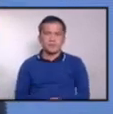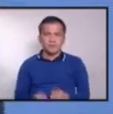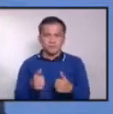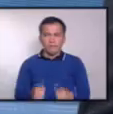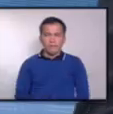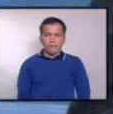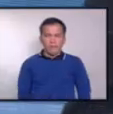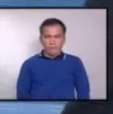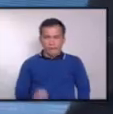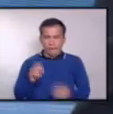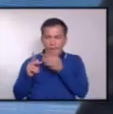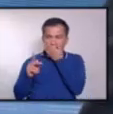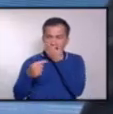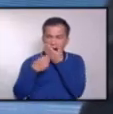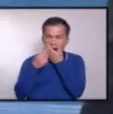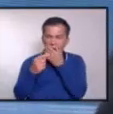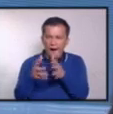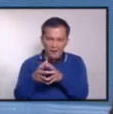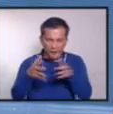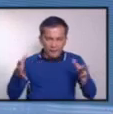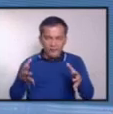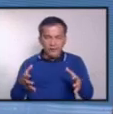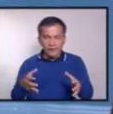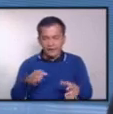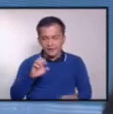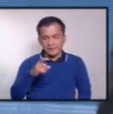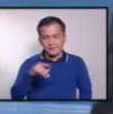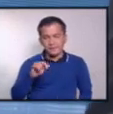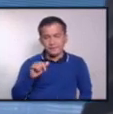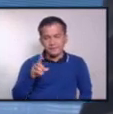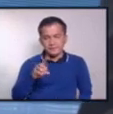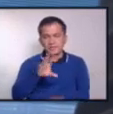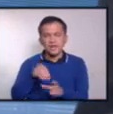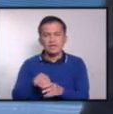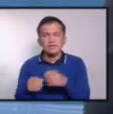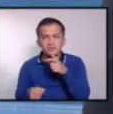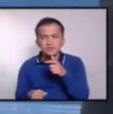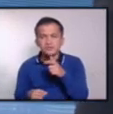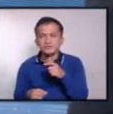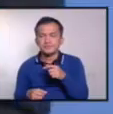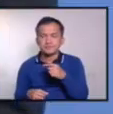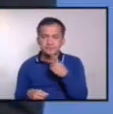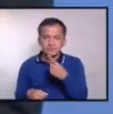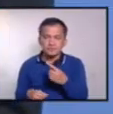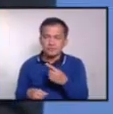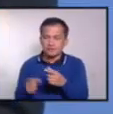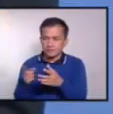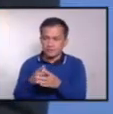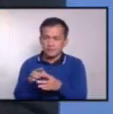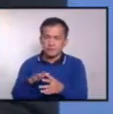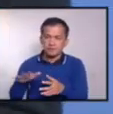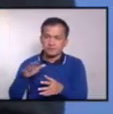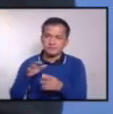tapos sabi mo gusto mo expand. Yes. Para isali sino? Unang-una, sa tingin ko, yung mga